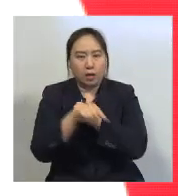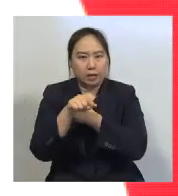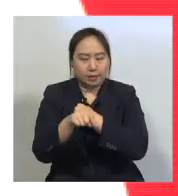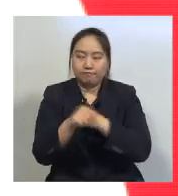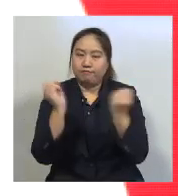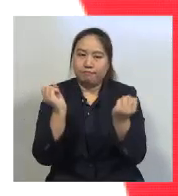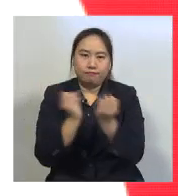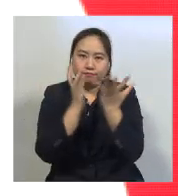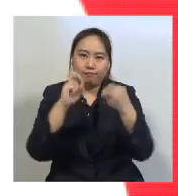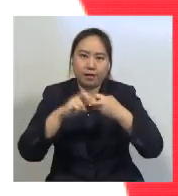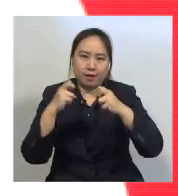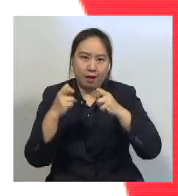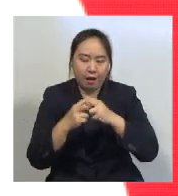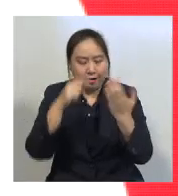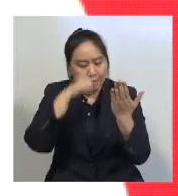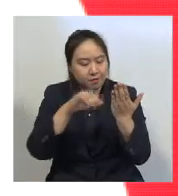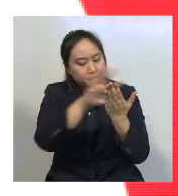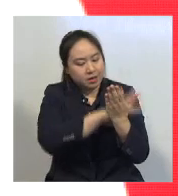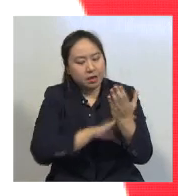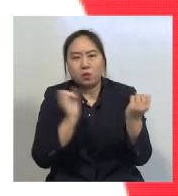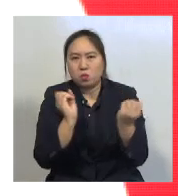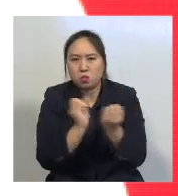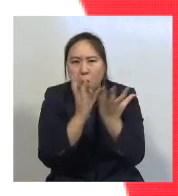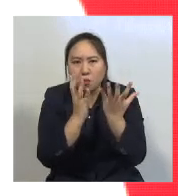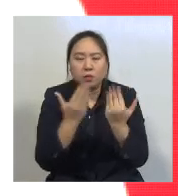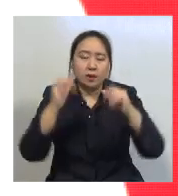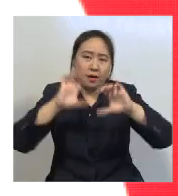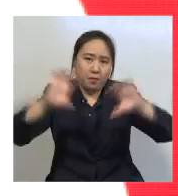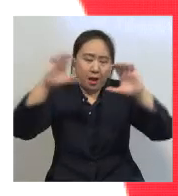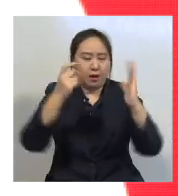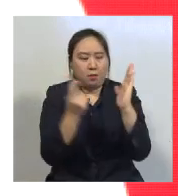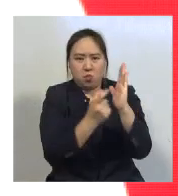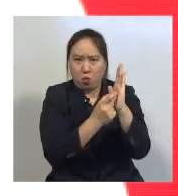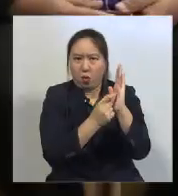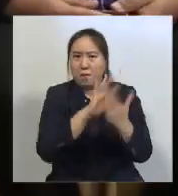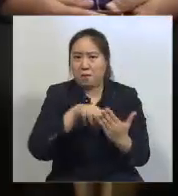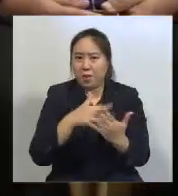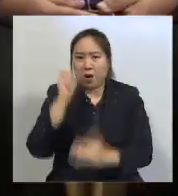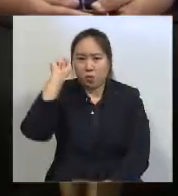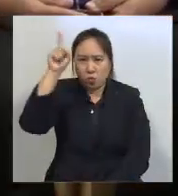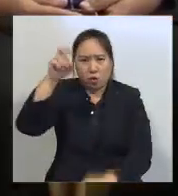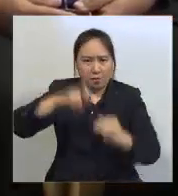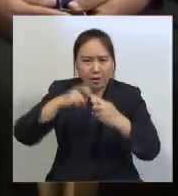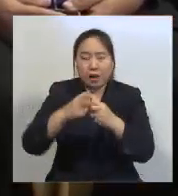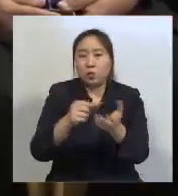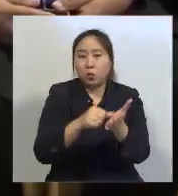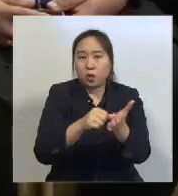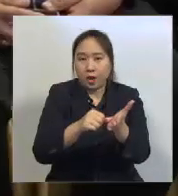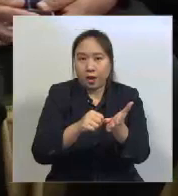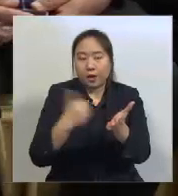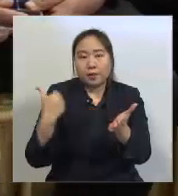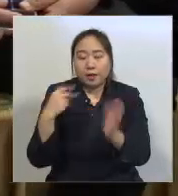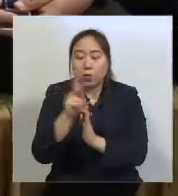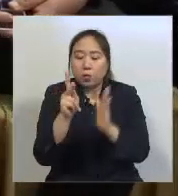าเป็นภัยร้ายแรงส่งผลเสียต่อประเทศรัฐบาลได้กำหนดให้เป็นนโยบายเร่งด่วนในการแก้ไขปัญหารวมทั้งมีการ